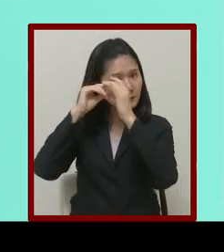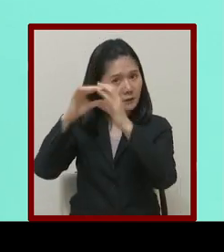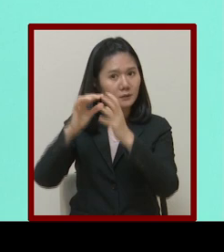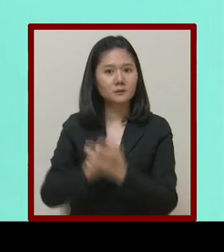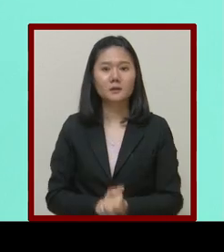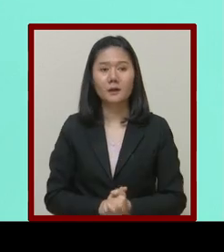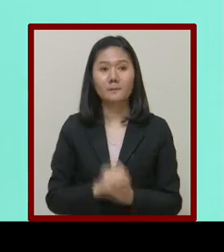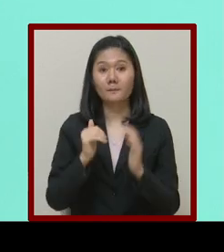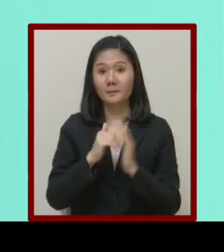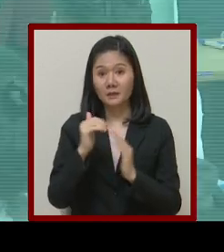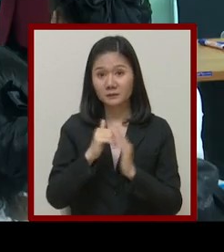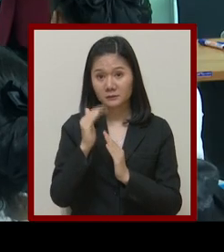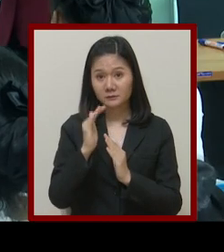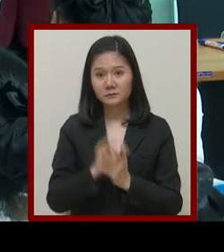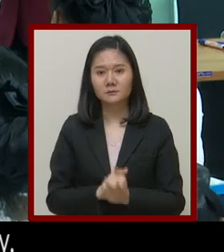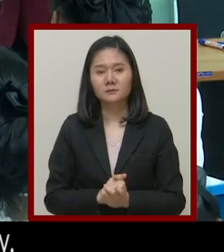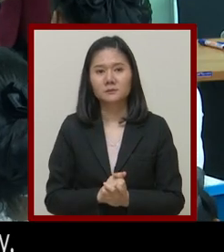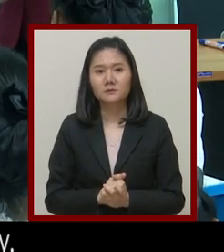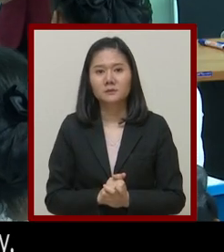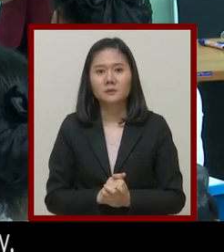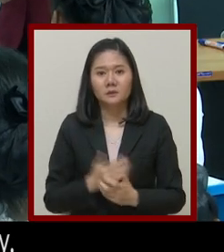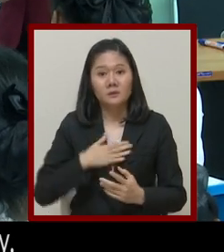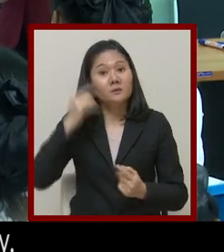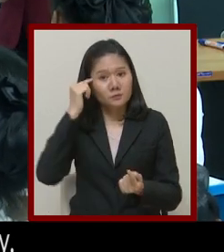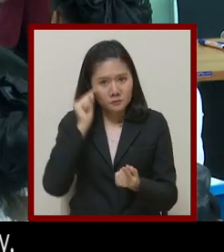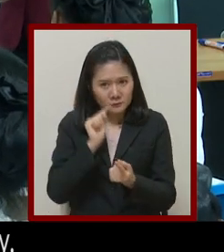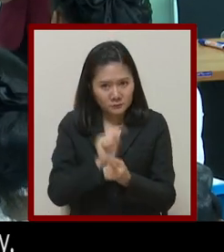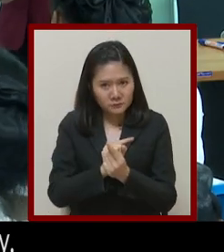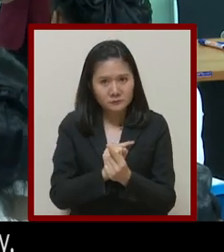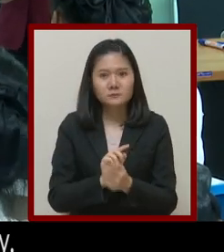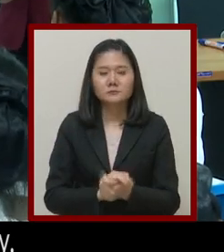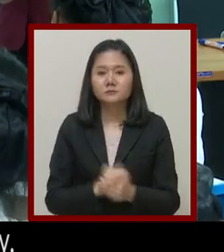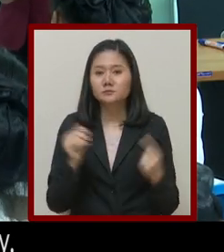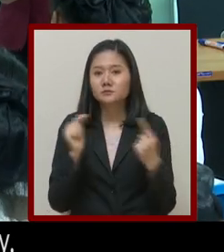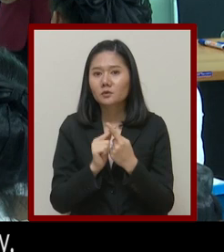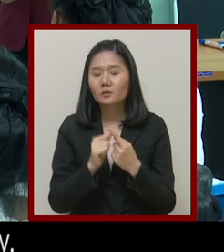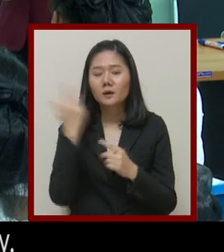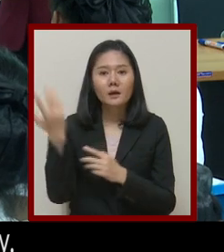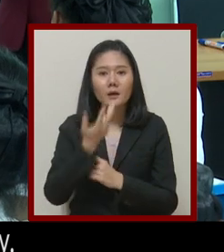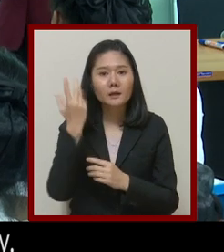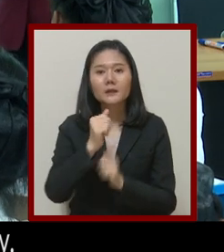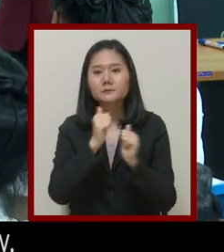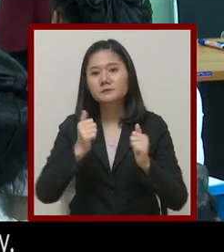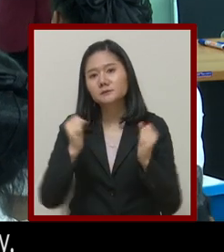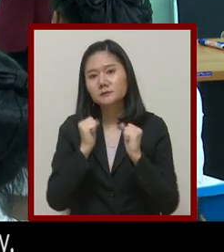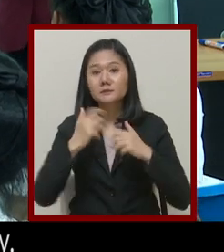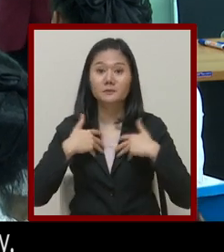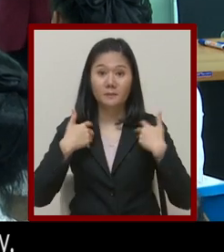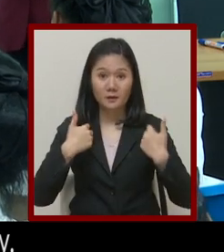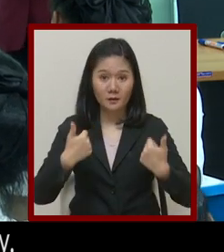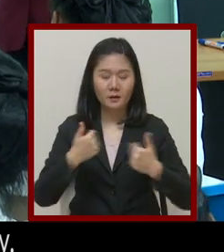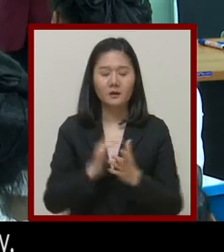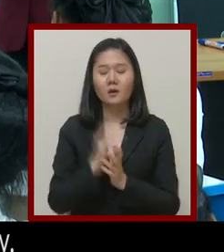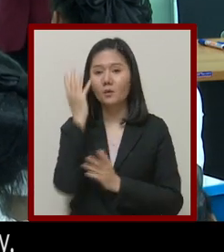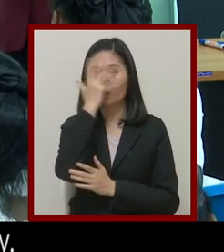ะว่าภาคเหนือเนี่ยเราได้ในที่เรารู้จักเนี่ยเราได้รู้จักในลักษณะอากาศที่ค่อนข้างจะเย็นสบายแล้ว